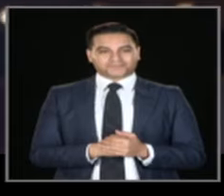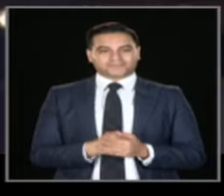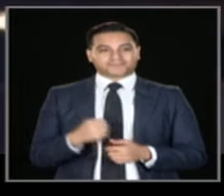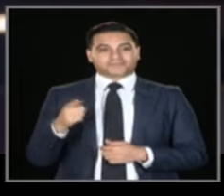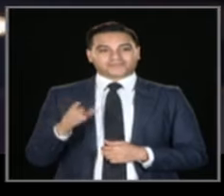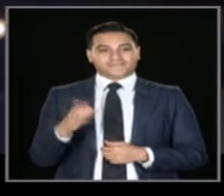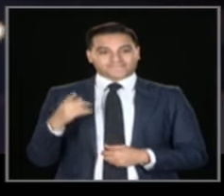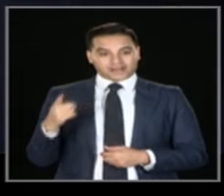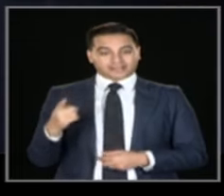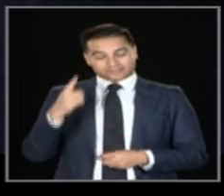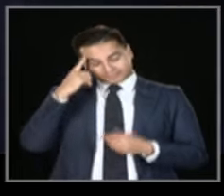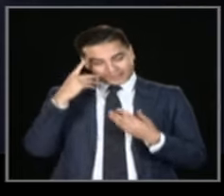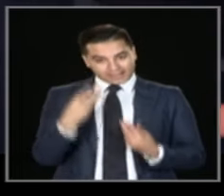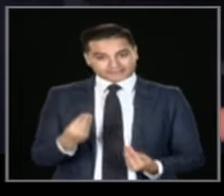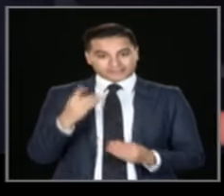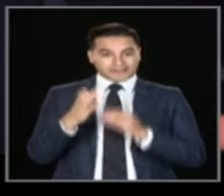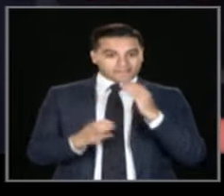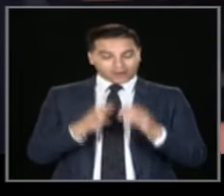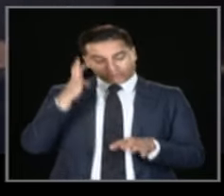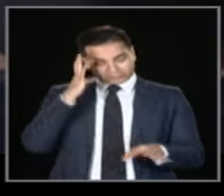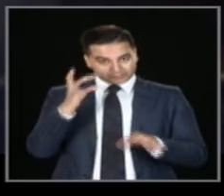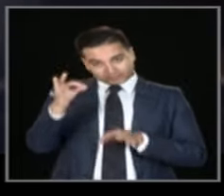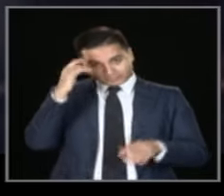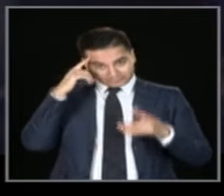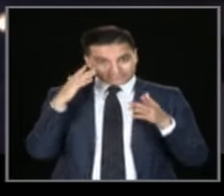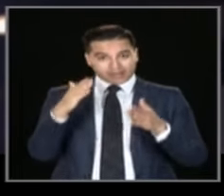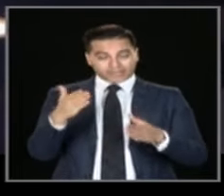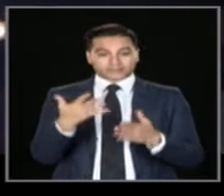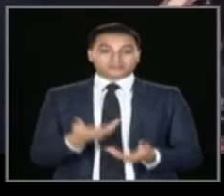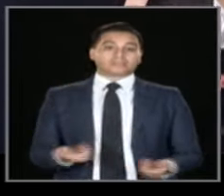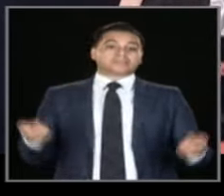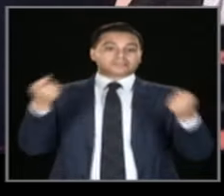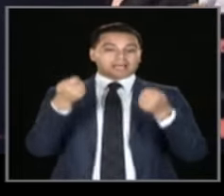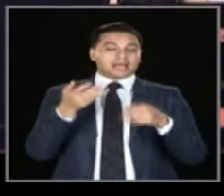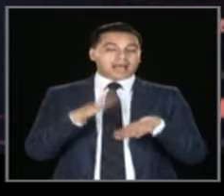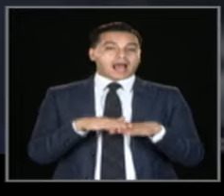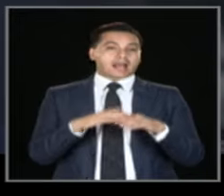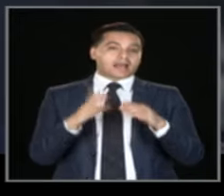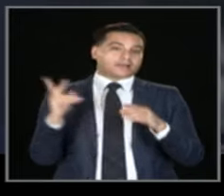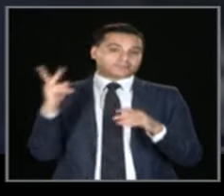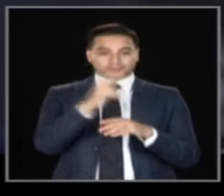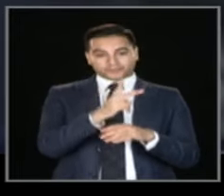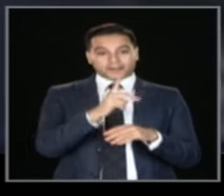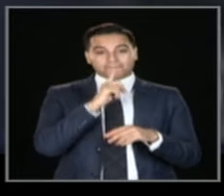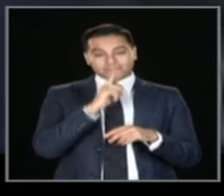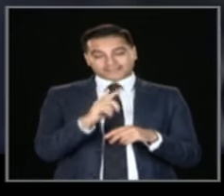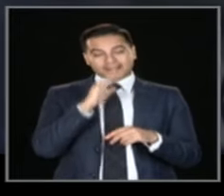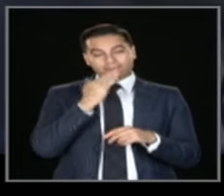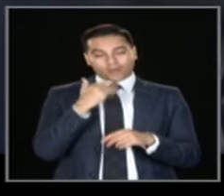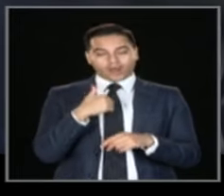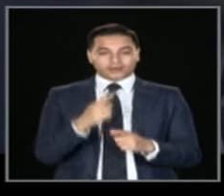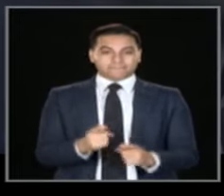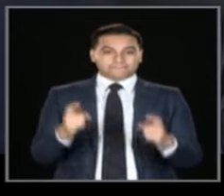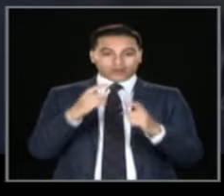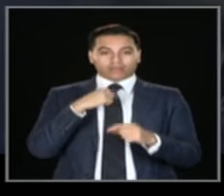أندر دوغز هادين، بيجاوبوا مركزين أكتر بكتير من ألفا. الحمد لله بعد الماتش اللي فات عالجنا